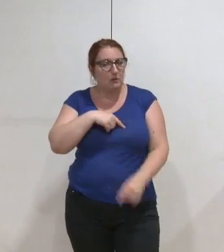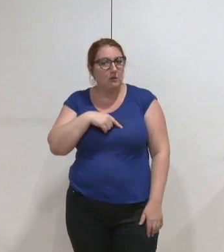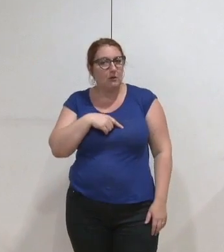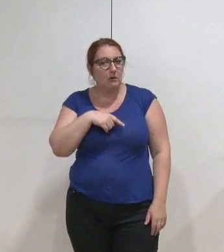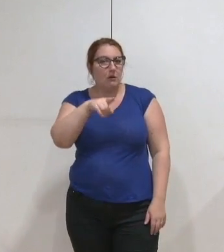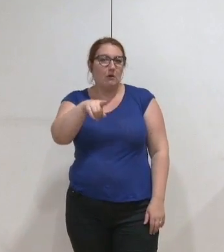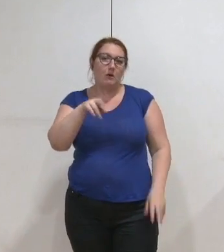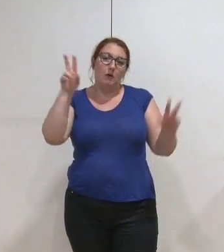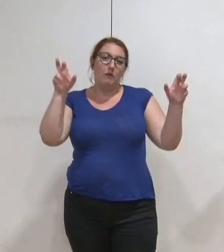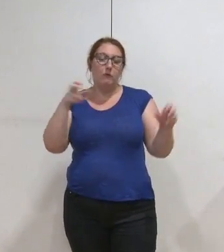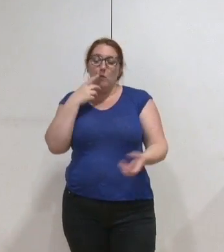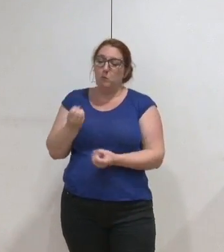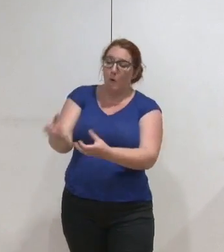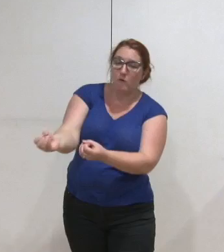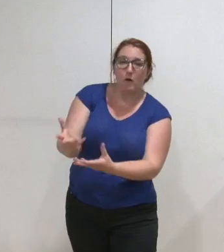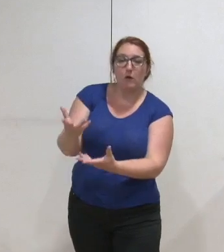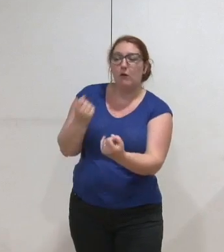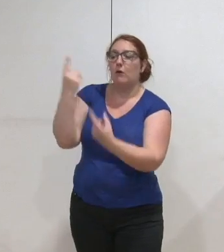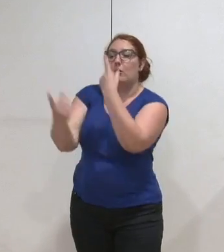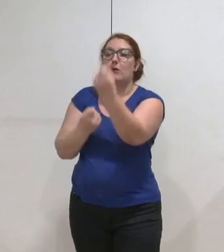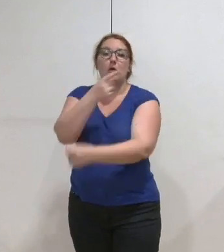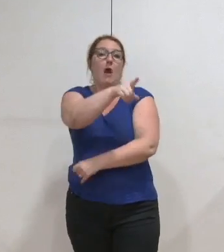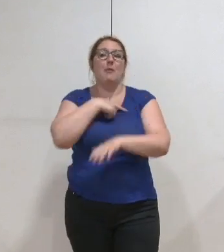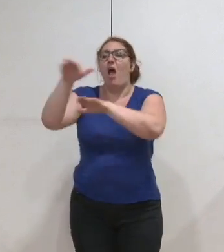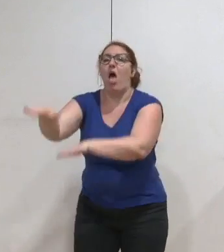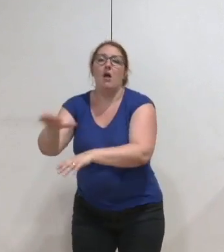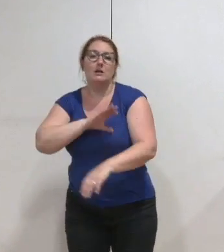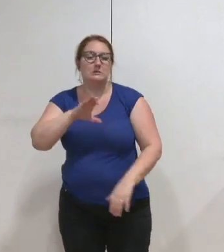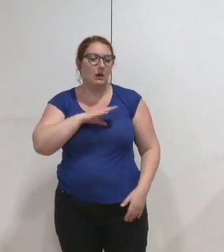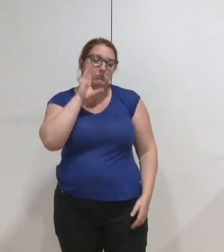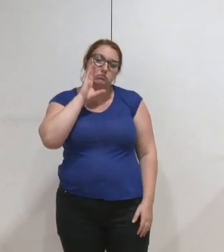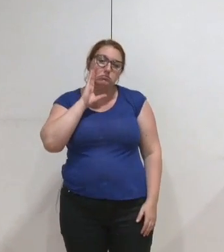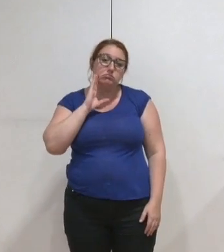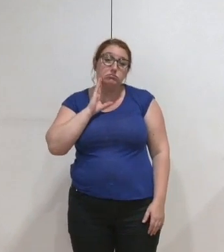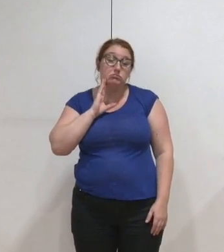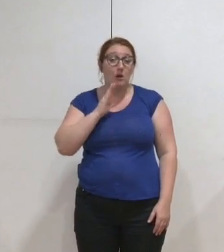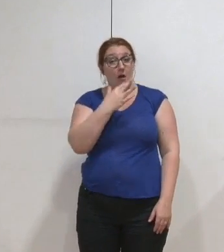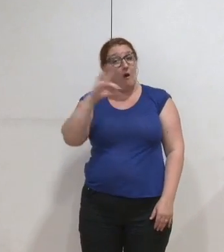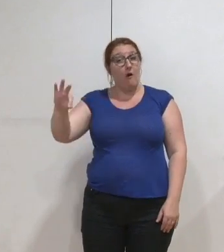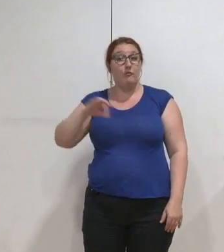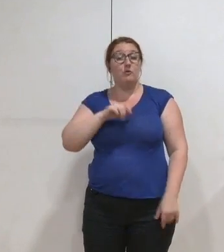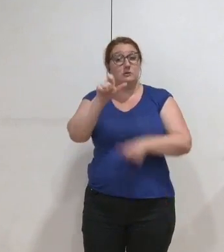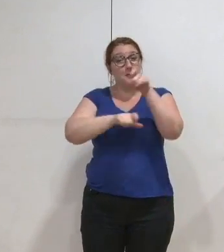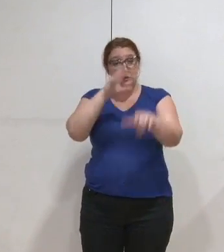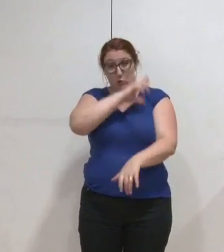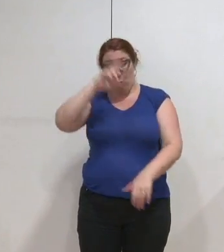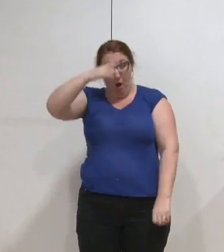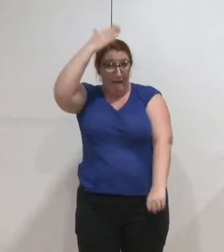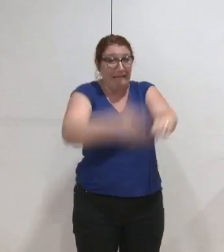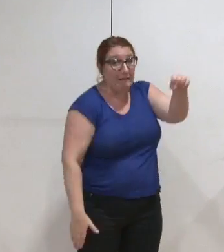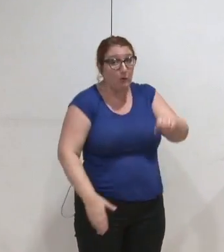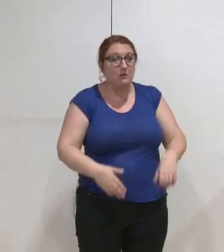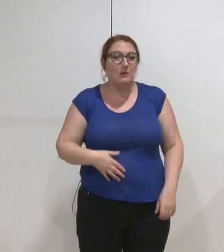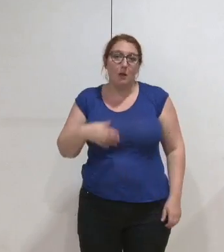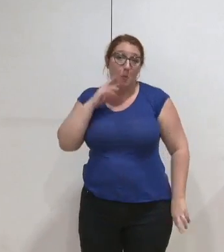les pompiers pyoman là en ce moment quand même s'il vous plaît on a guillotiné en France des rois pour beaucoup moins que ça vous savez monsieur chamusi alors comme le